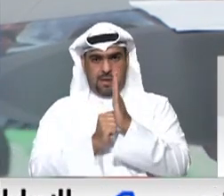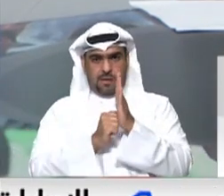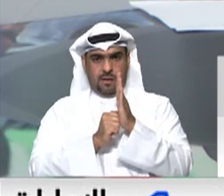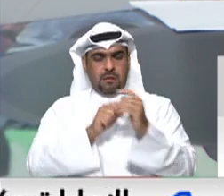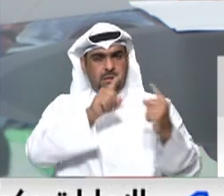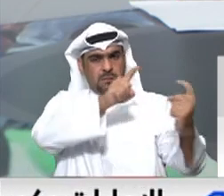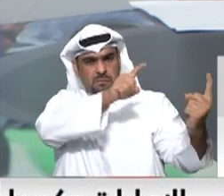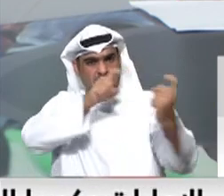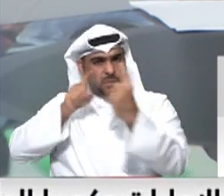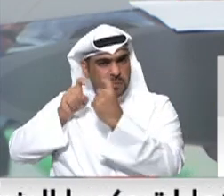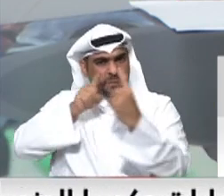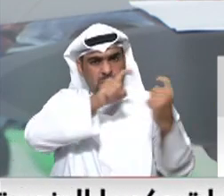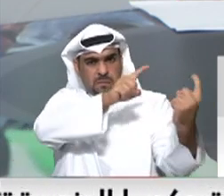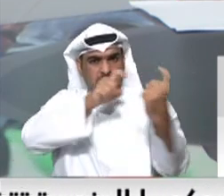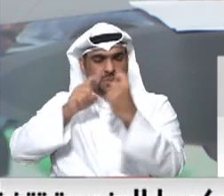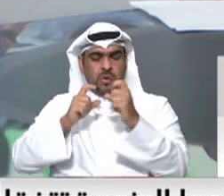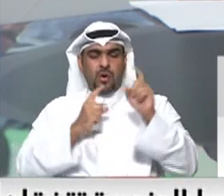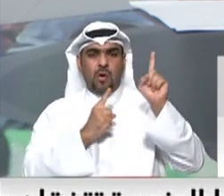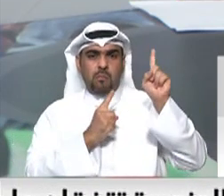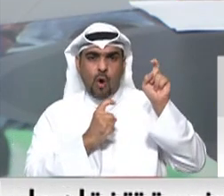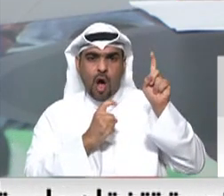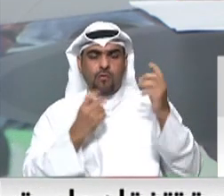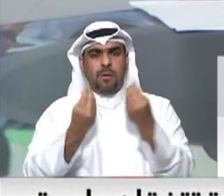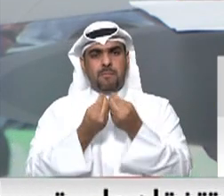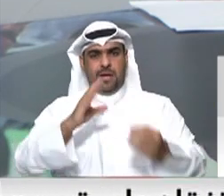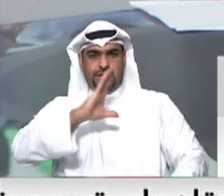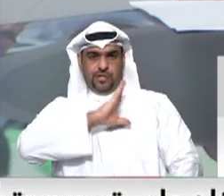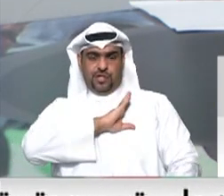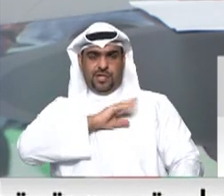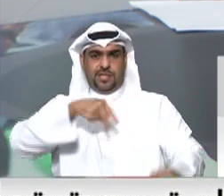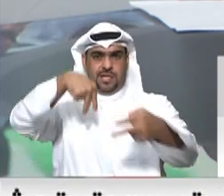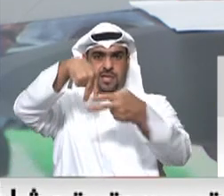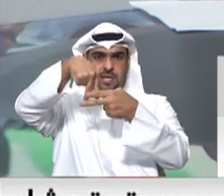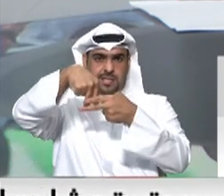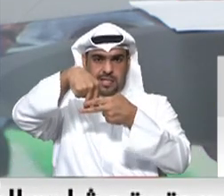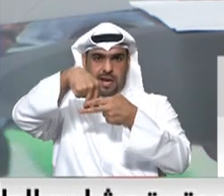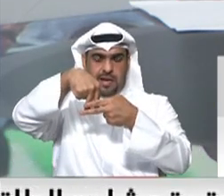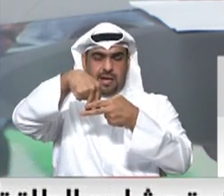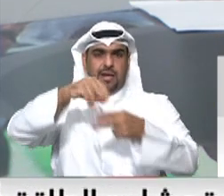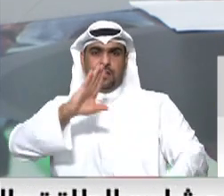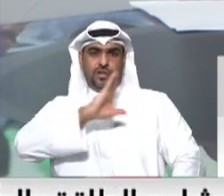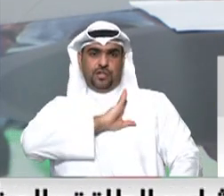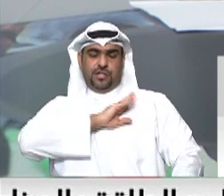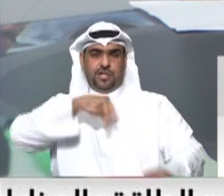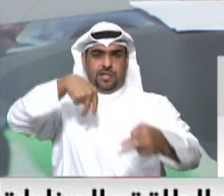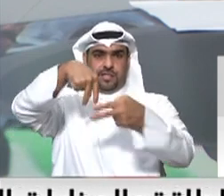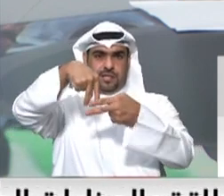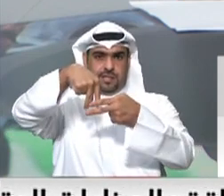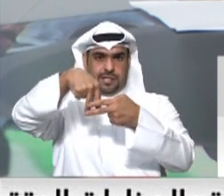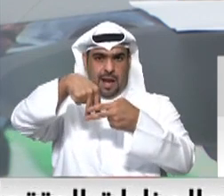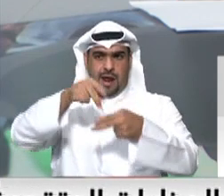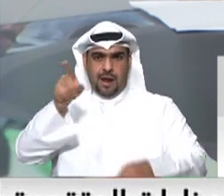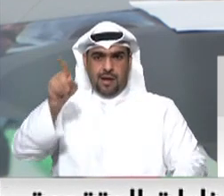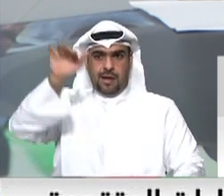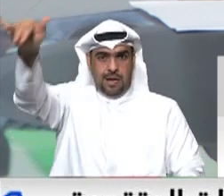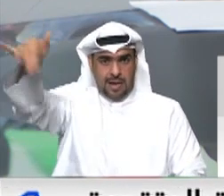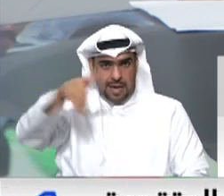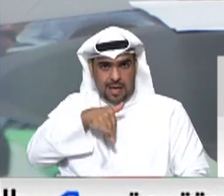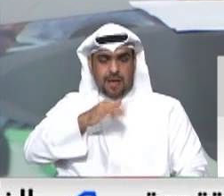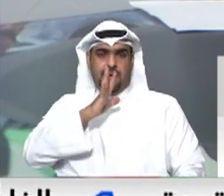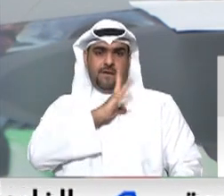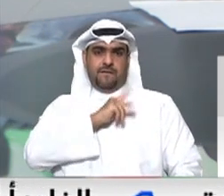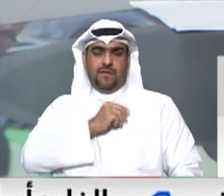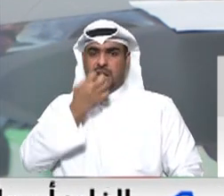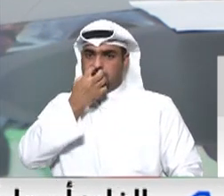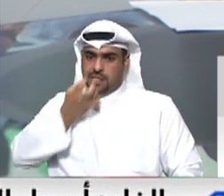قوات الاحتلال ومقاومين فلسطينيين تخللها إلقاء عبوات ناسفة باتجاه قوات الاحتلال، مما دفع